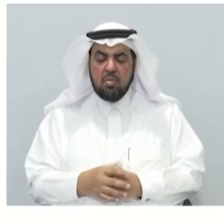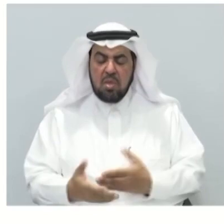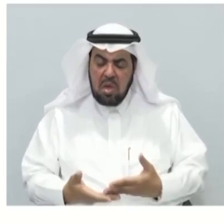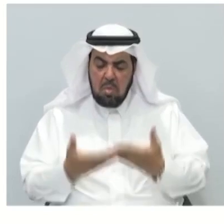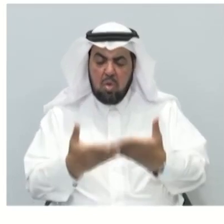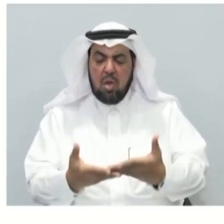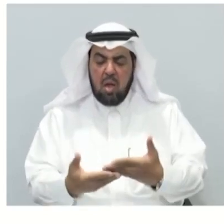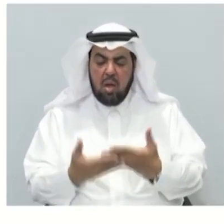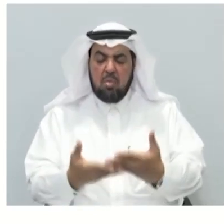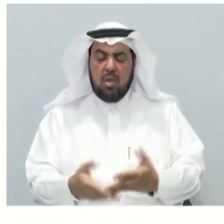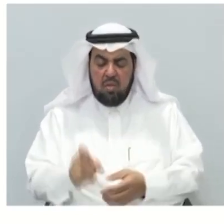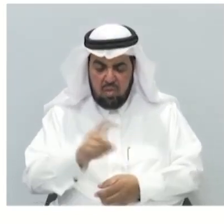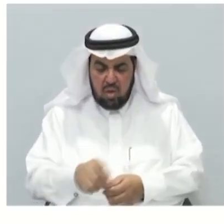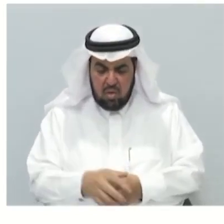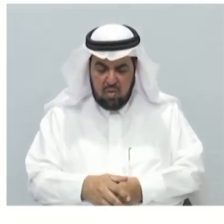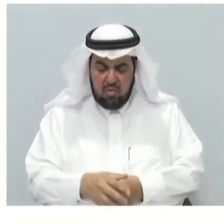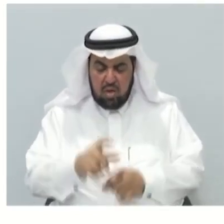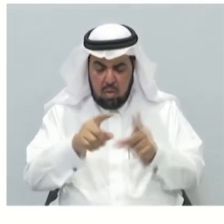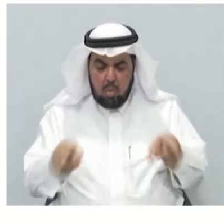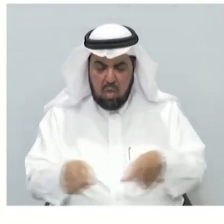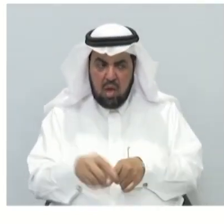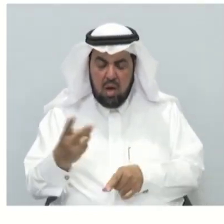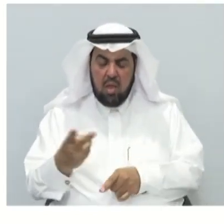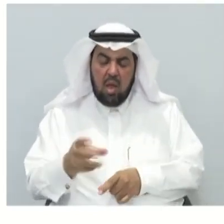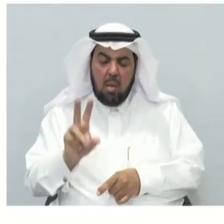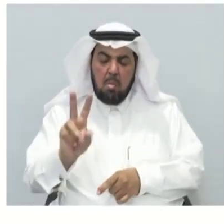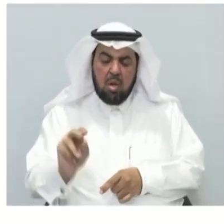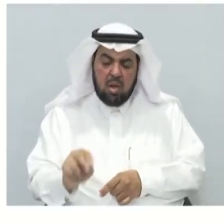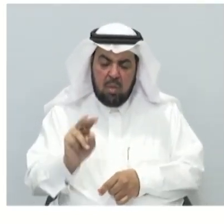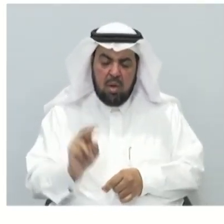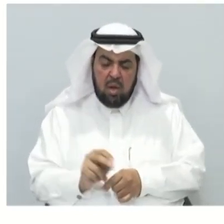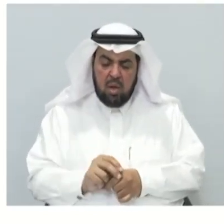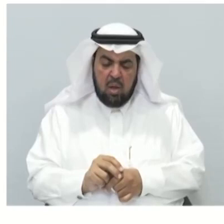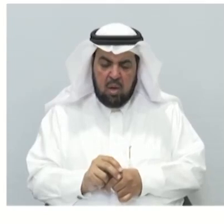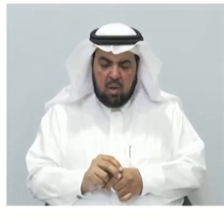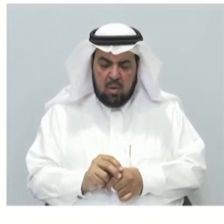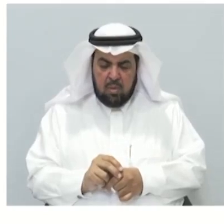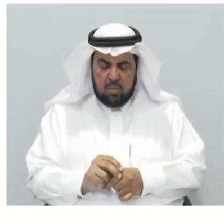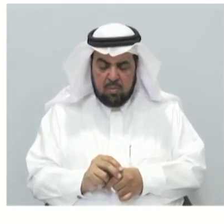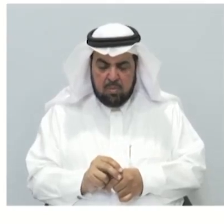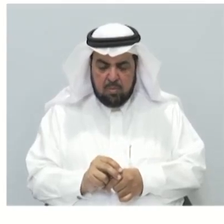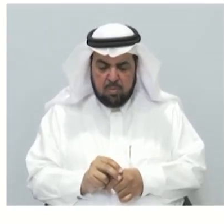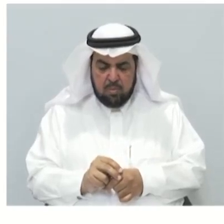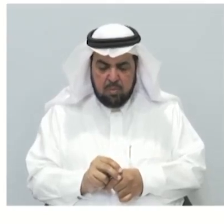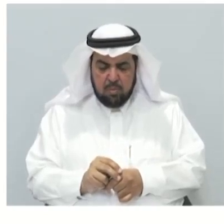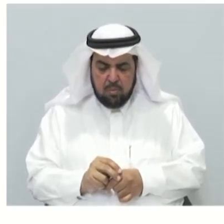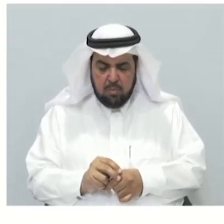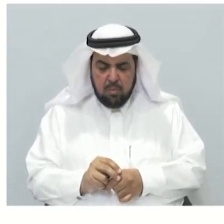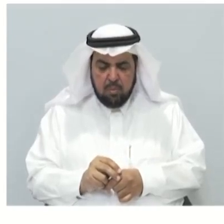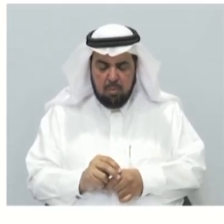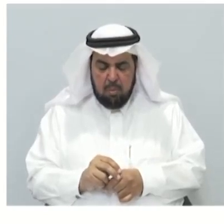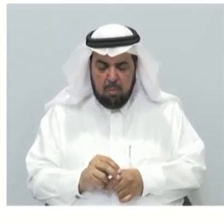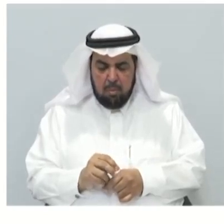اصلا في عندك معطيات في مثلثين متطابقين لاحظ معي هنا معطيات عندك الام ان